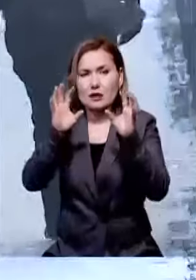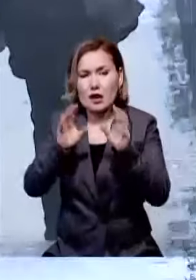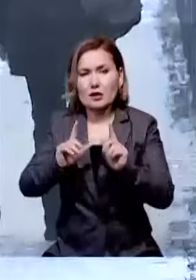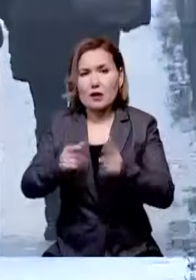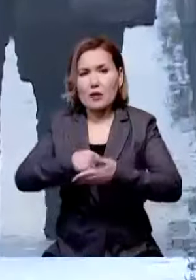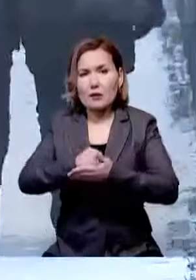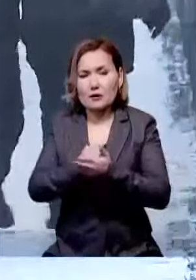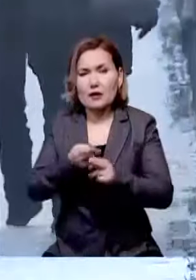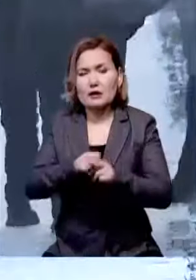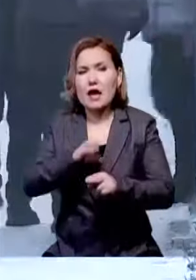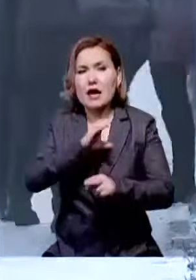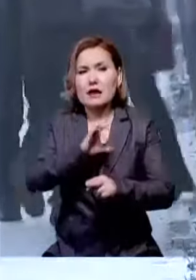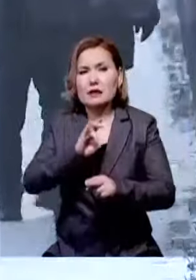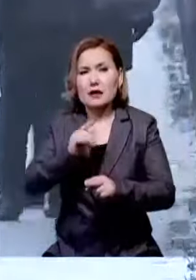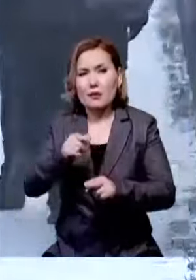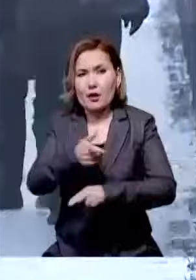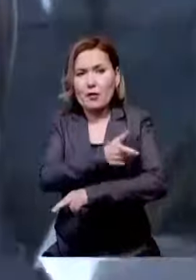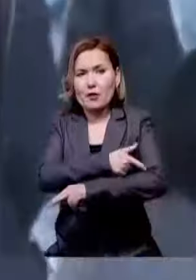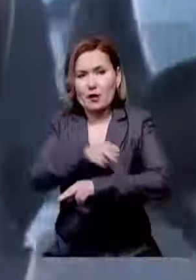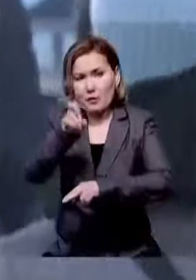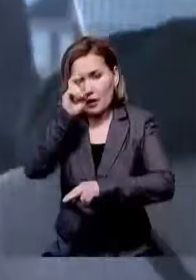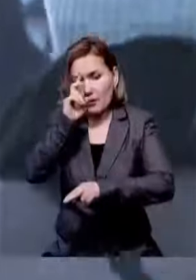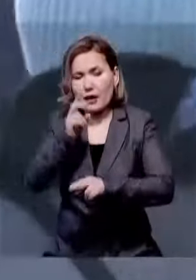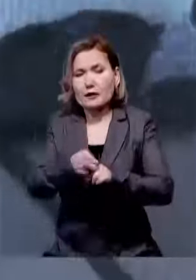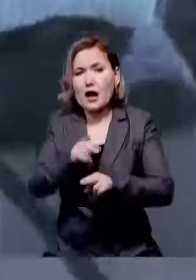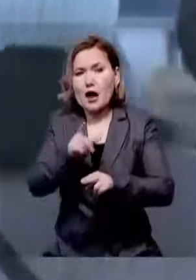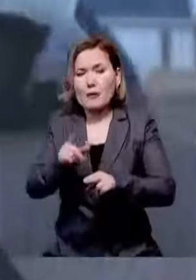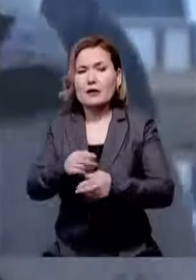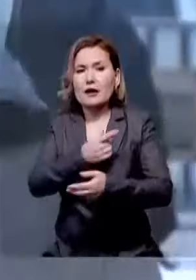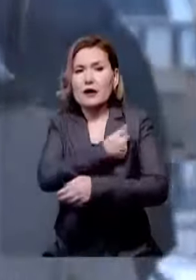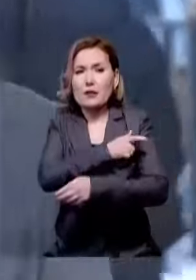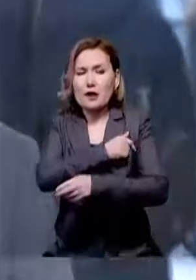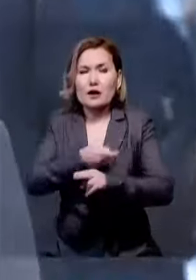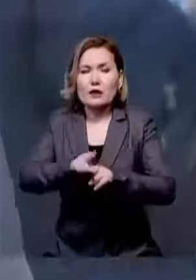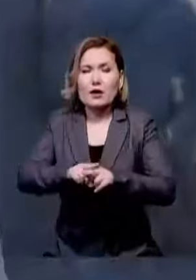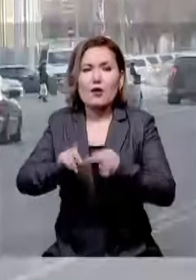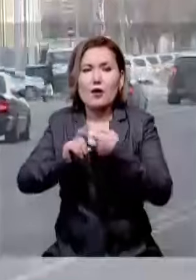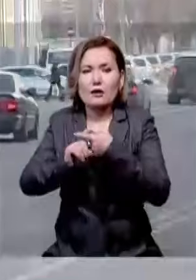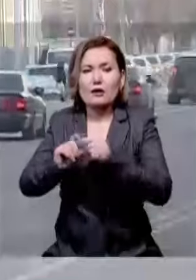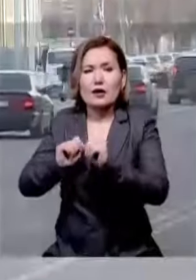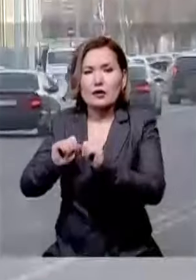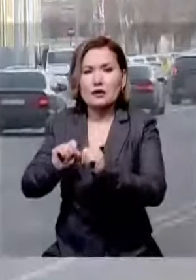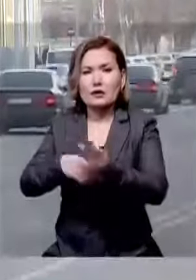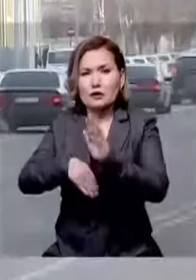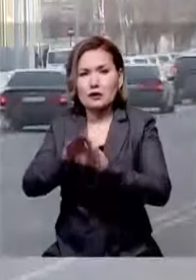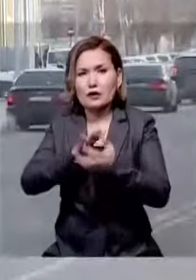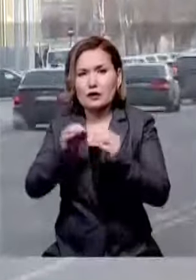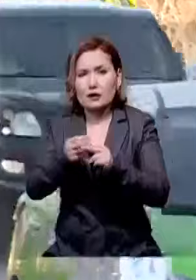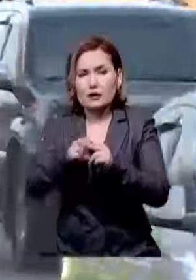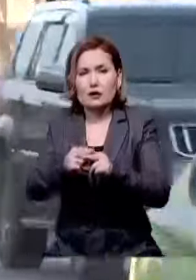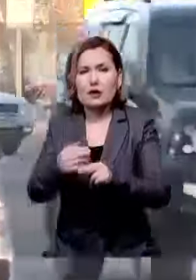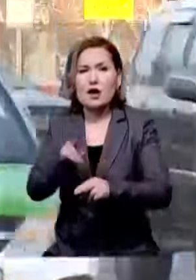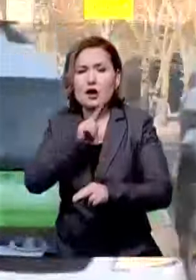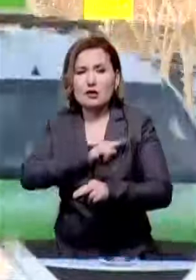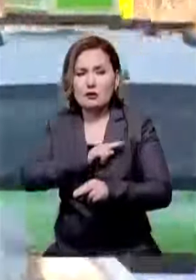заң мақұлданды. Ол ТМД-ға мүше мемлекеттер азаматтарының санитариялық эпидемиологиялық салауаттылығын